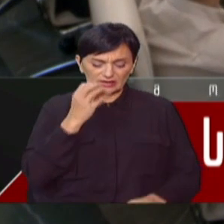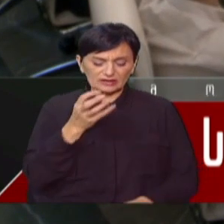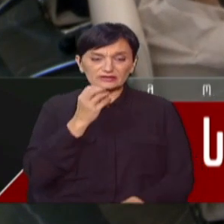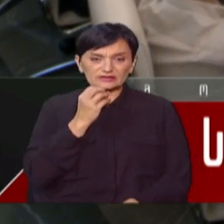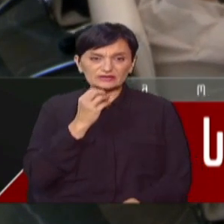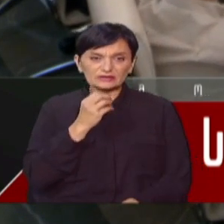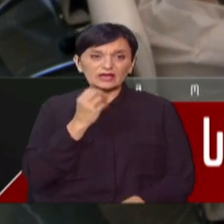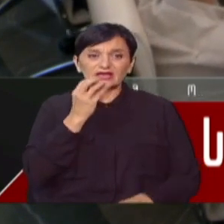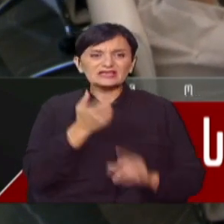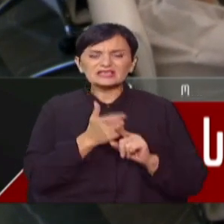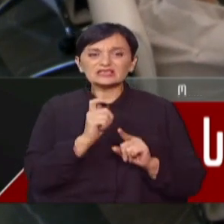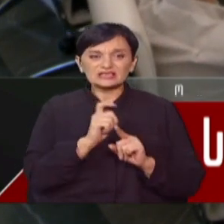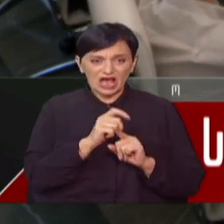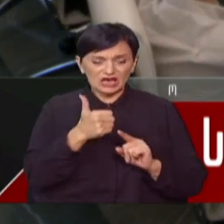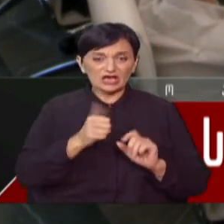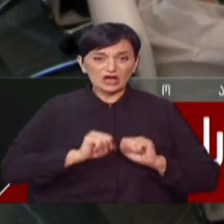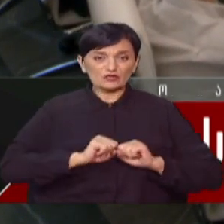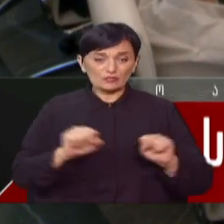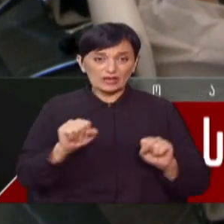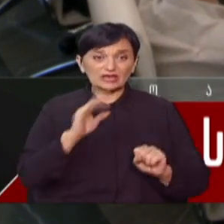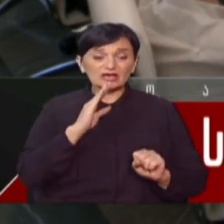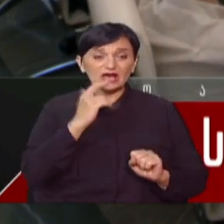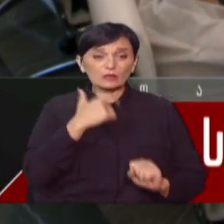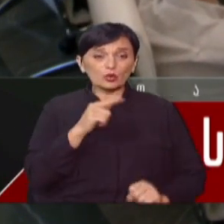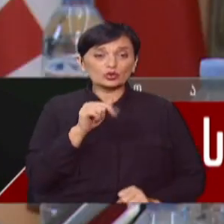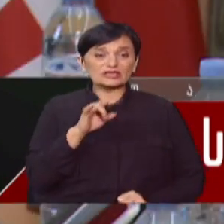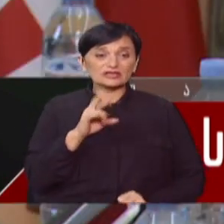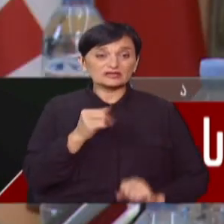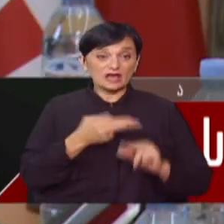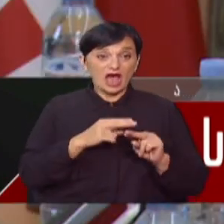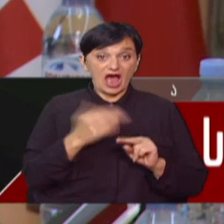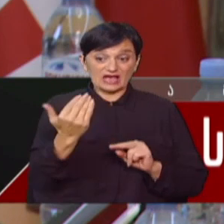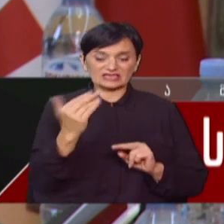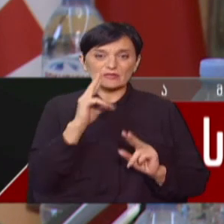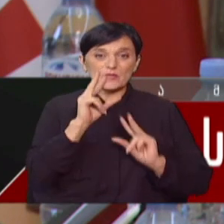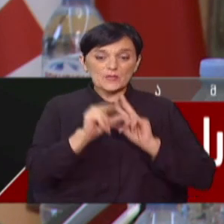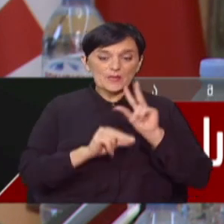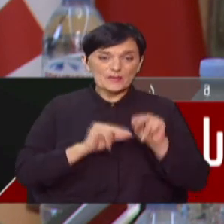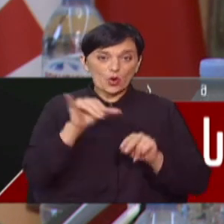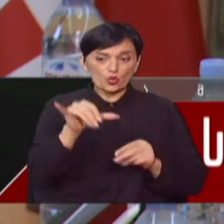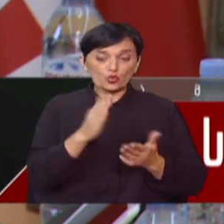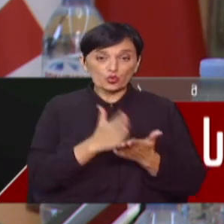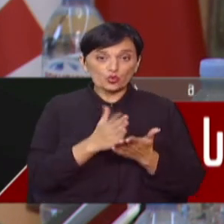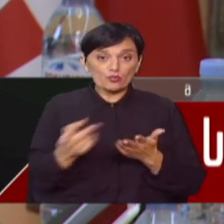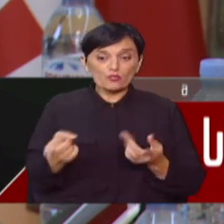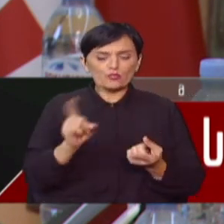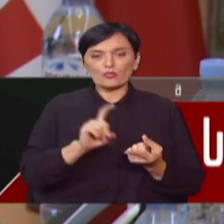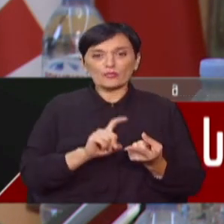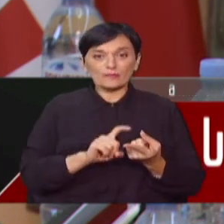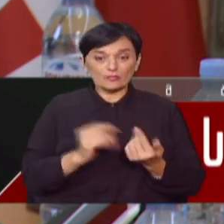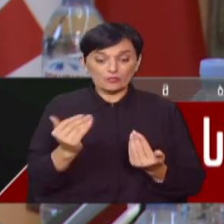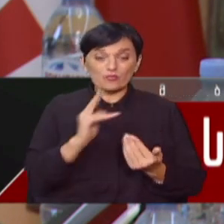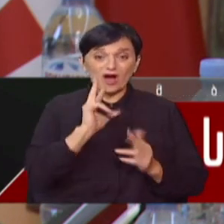აი, ძალიან კარგად ასე ბედა ქალბატონო თინა. იმიტომ რომ აი ეს პათეტიკა, რომელიც გაქვთ ამის ფონზე, აი ეს